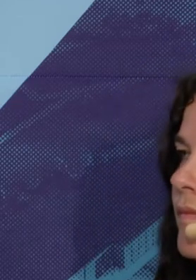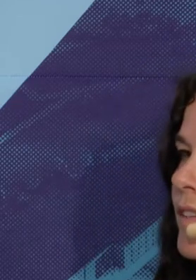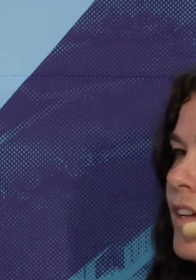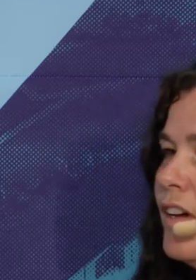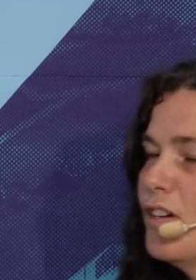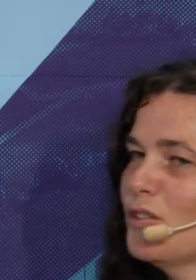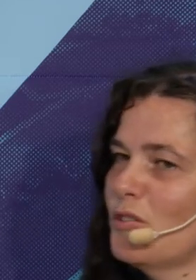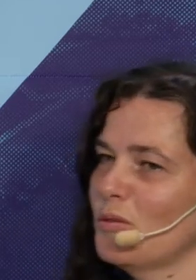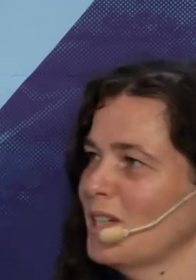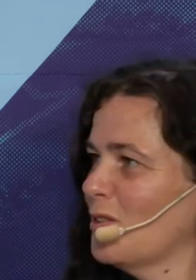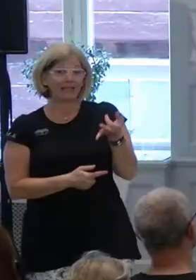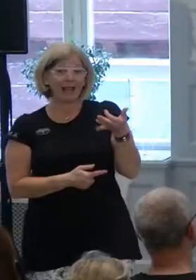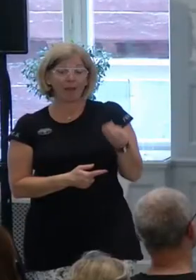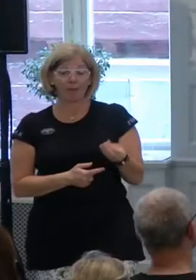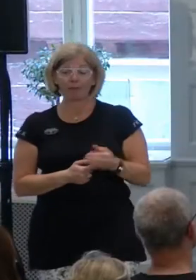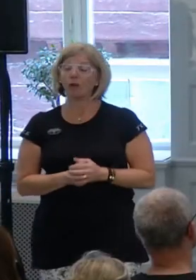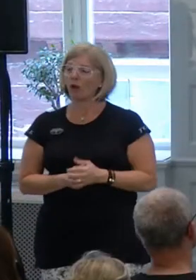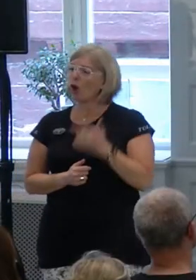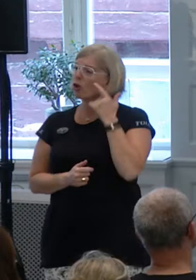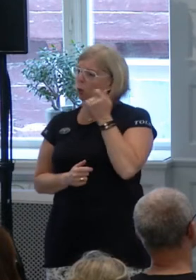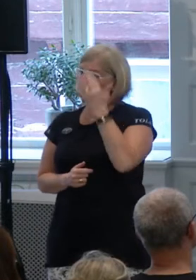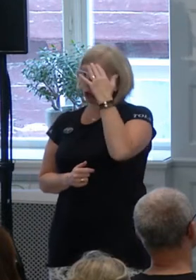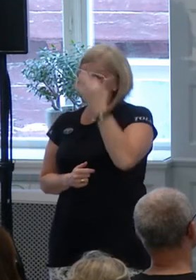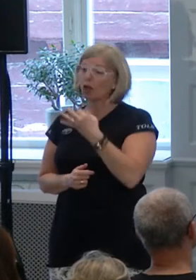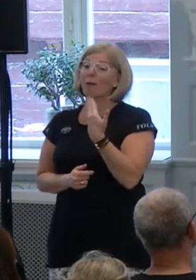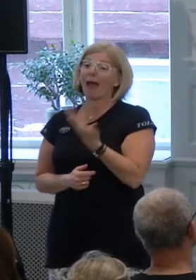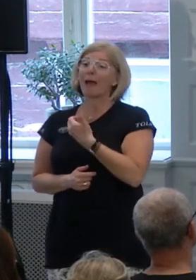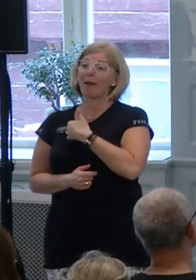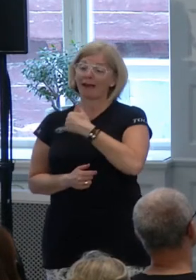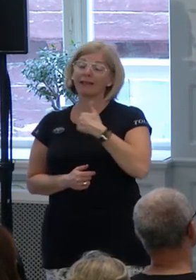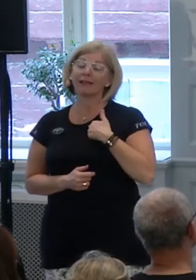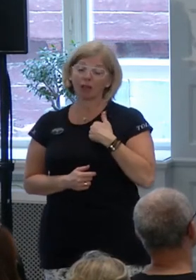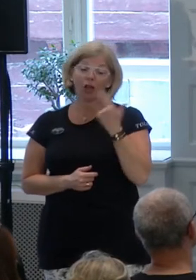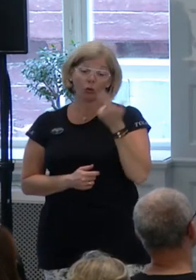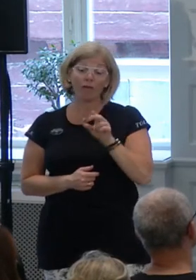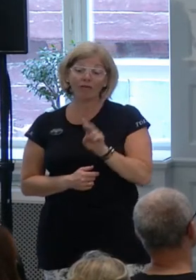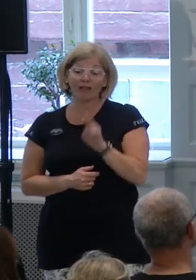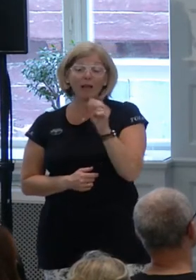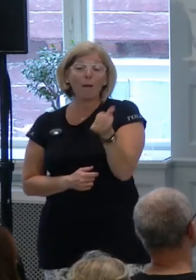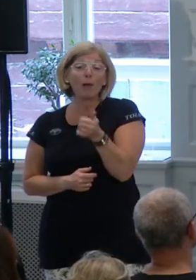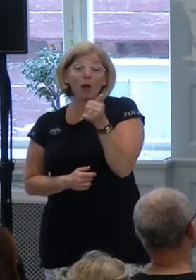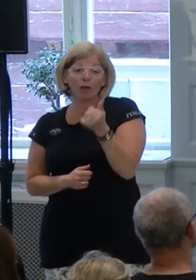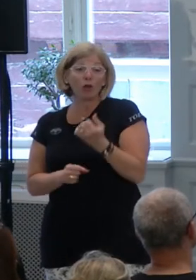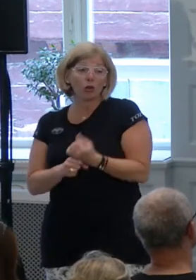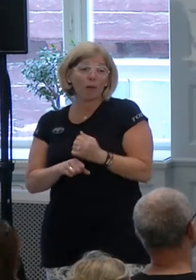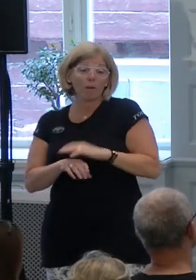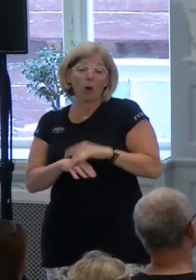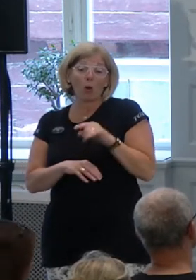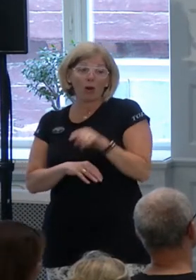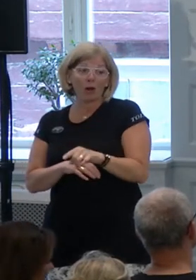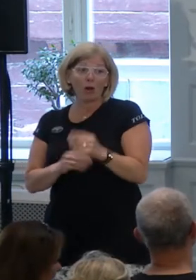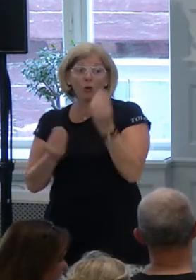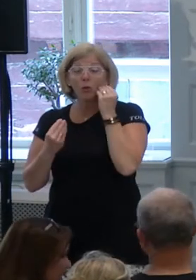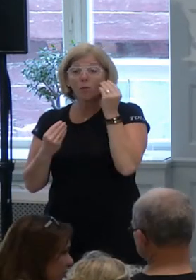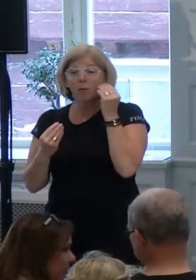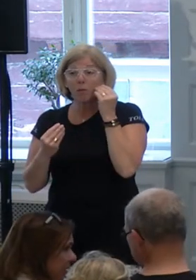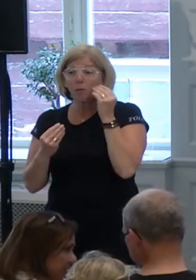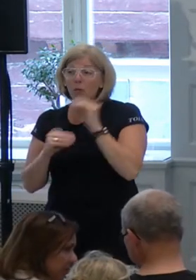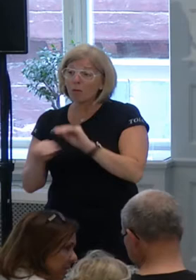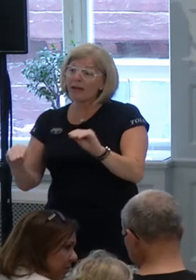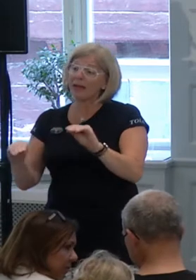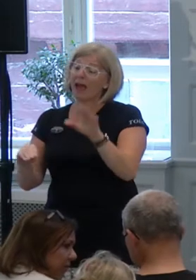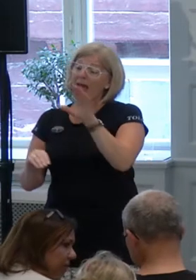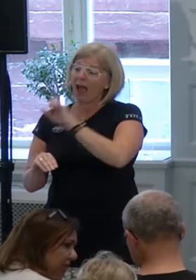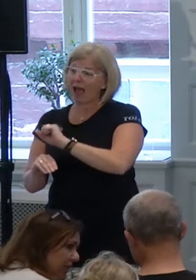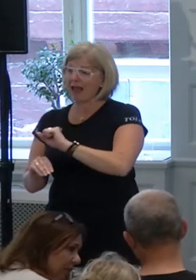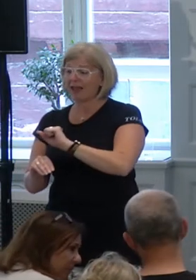Sofia? Ja, jag tror ju ändå kunskap är makt. Kunskap så jag är tror makt. Faktiskt att vi behöver jobba med att utbilda